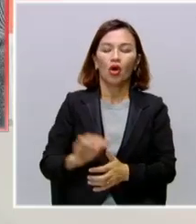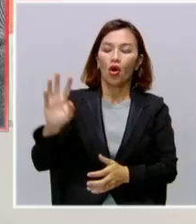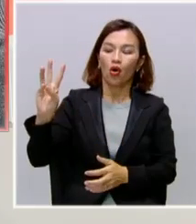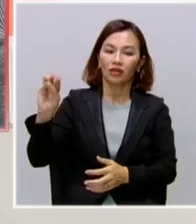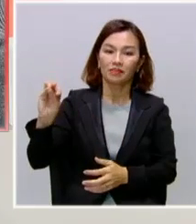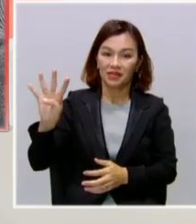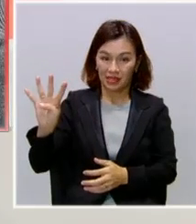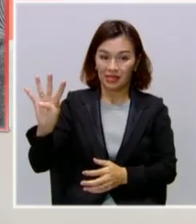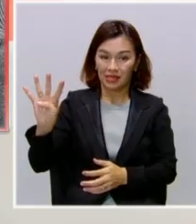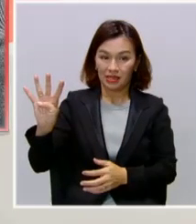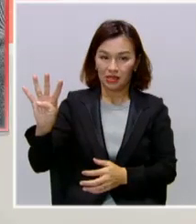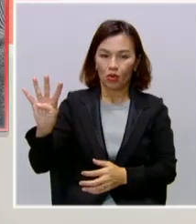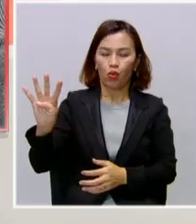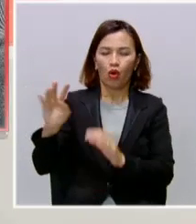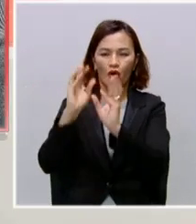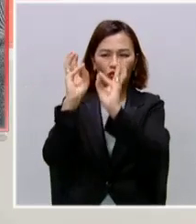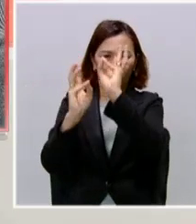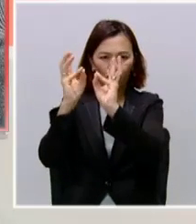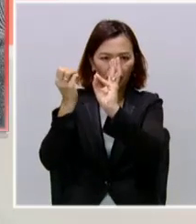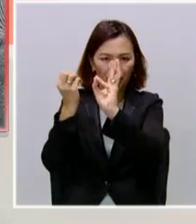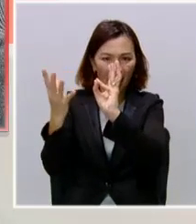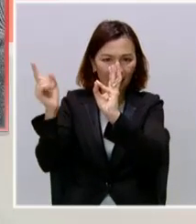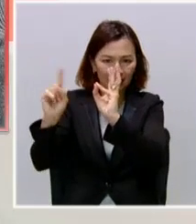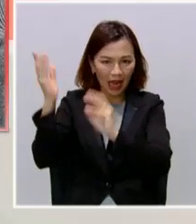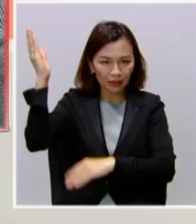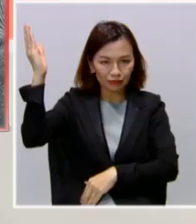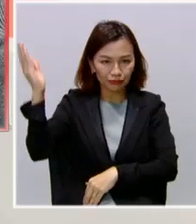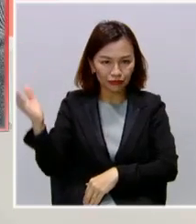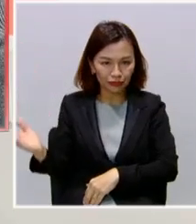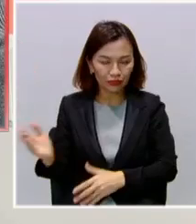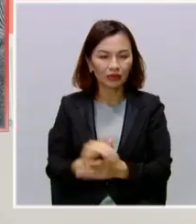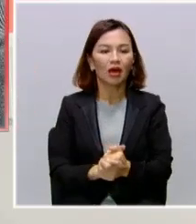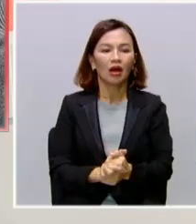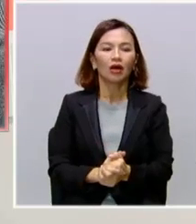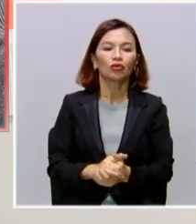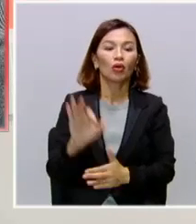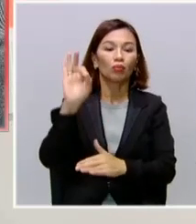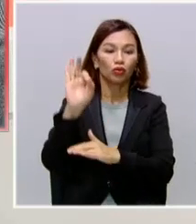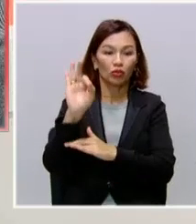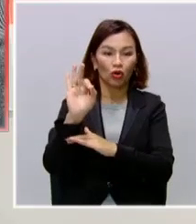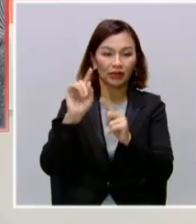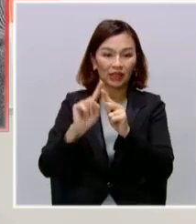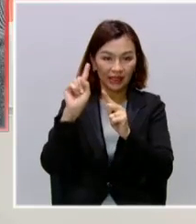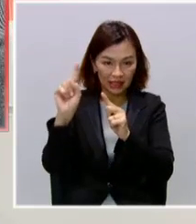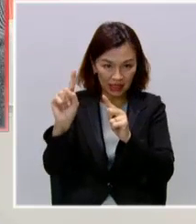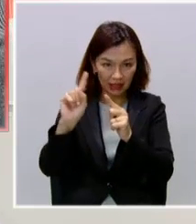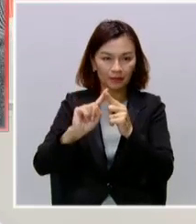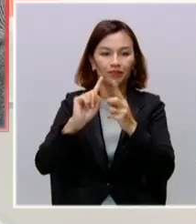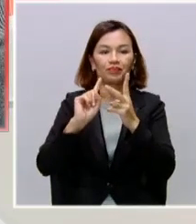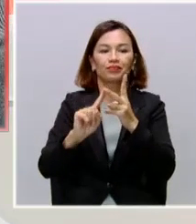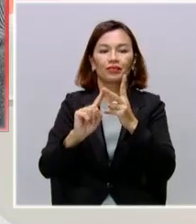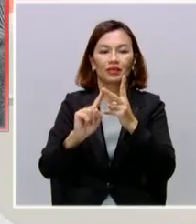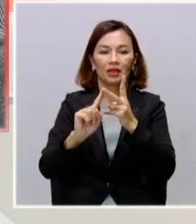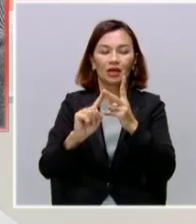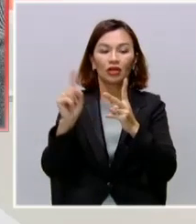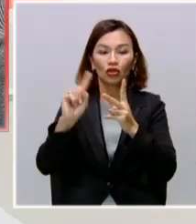64ไมโครกรัมต่อลูกบาทเมตมี 4พื้นที่เลยได้แก่ริมถนนพุทธมณฑล 1เขตตลิ่งชันริม